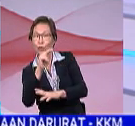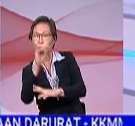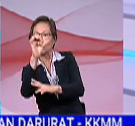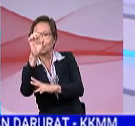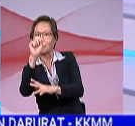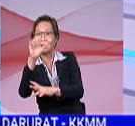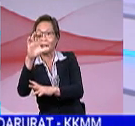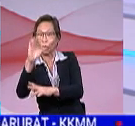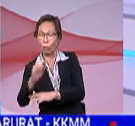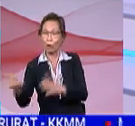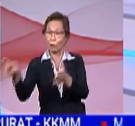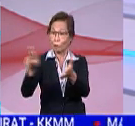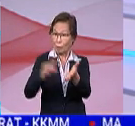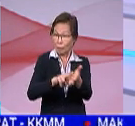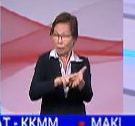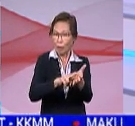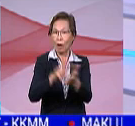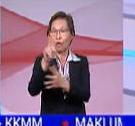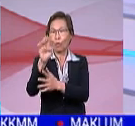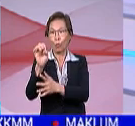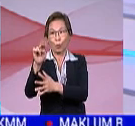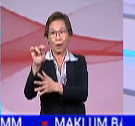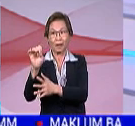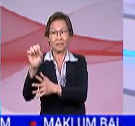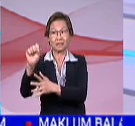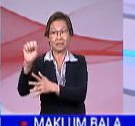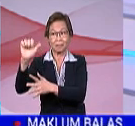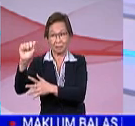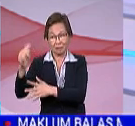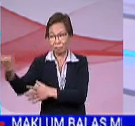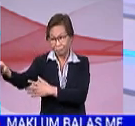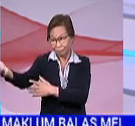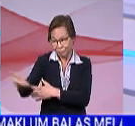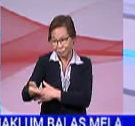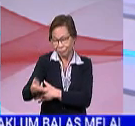penuh, langsung bersama Vanessa Mering di sana. Silakan.